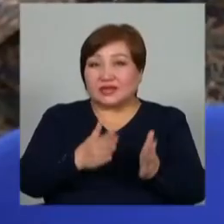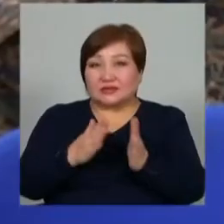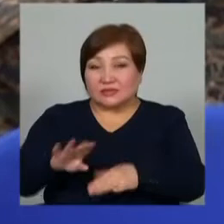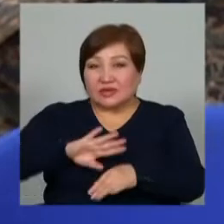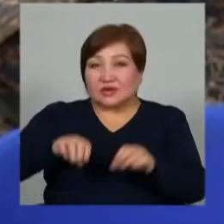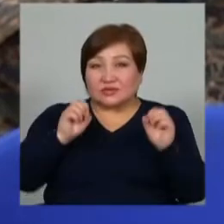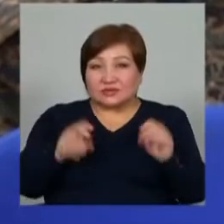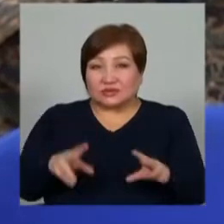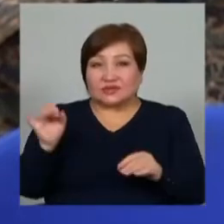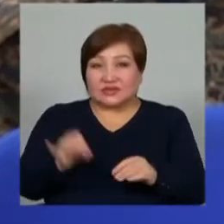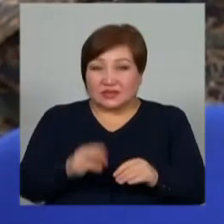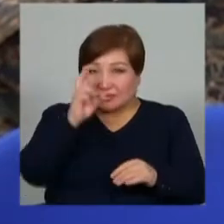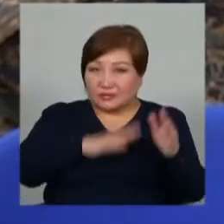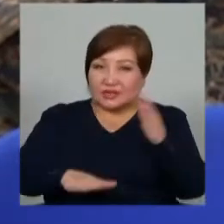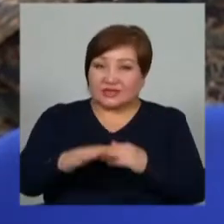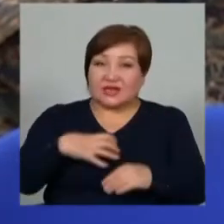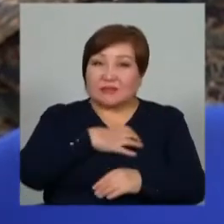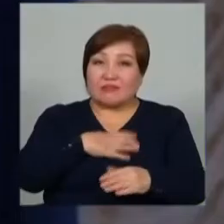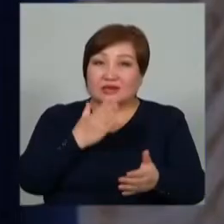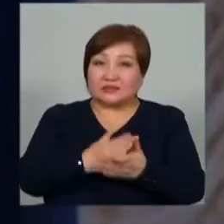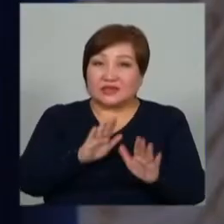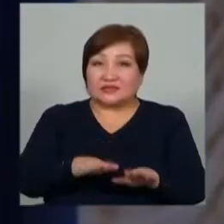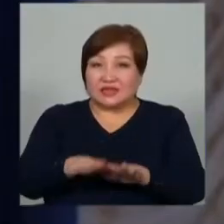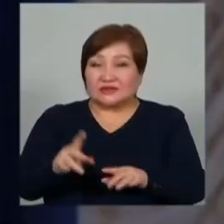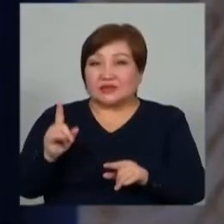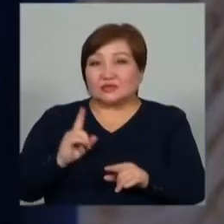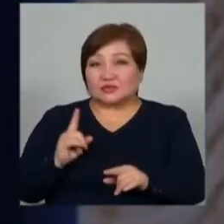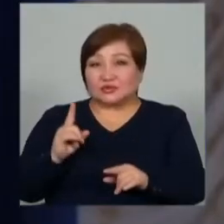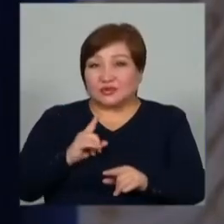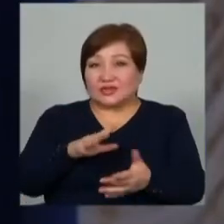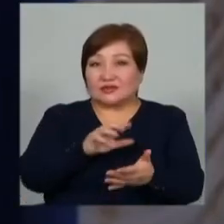сондай-ақ мемлекеттік маңызы бар нысандарды күзетумен айналысады.